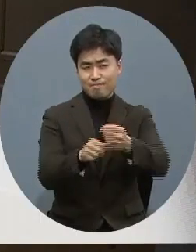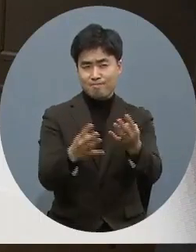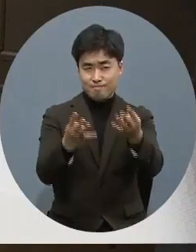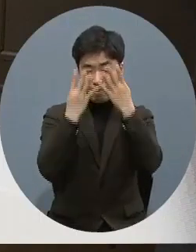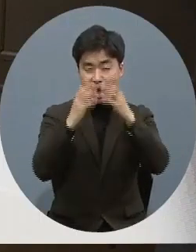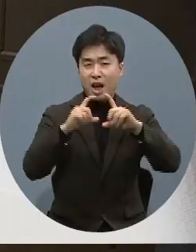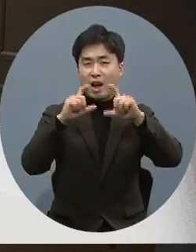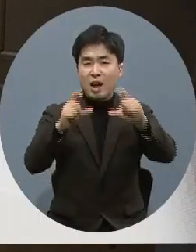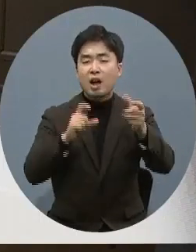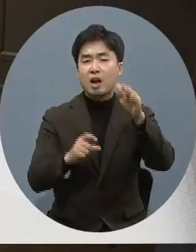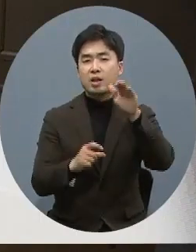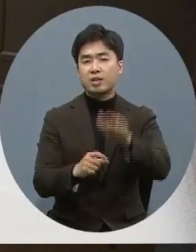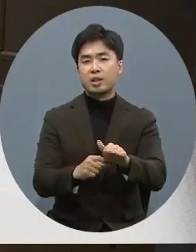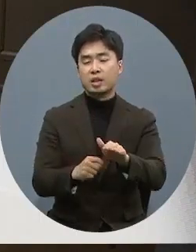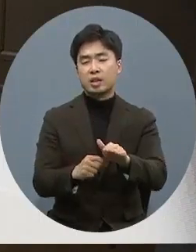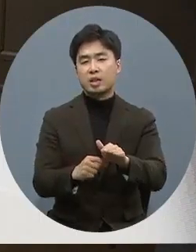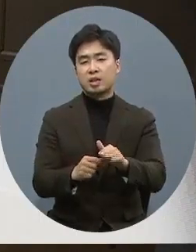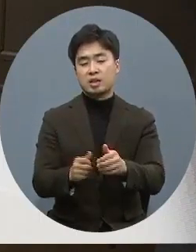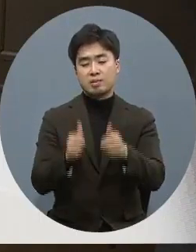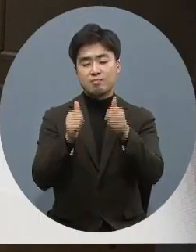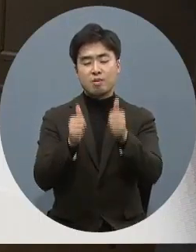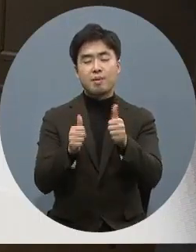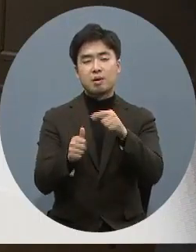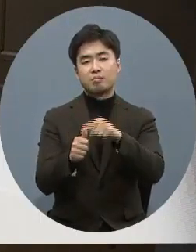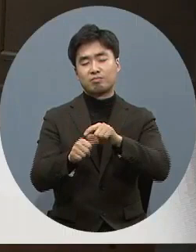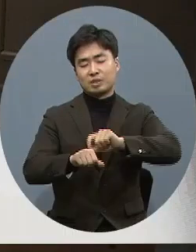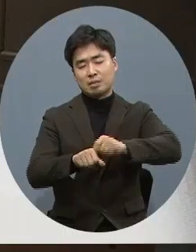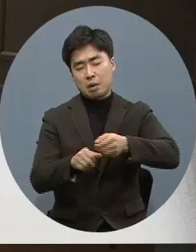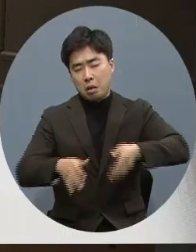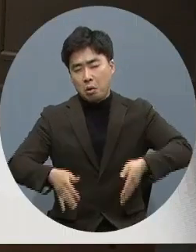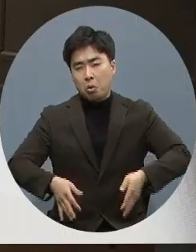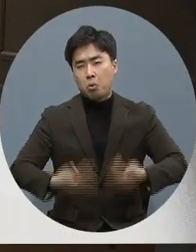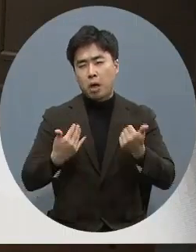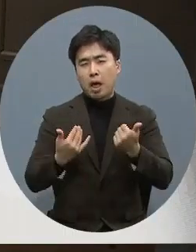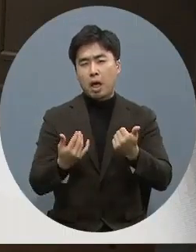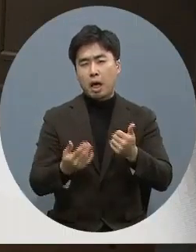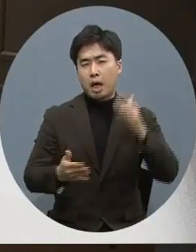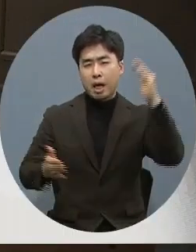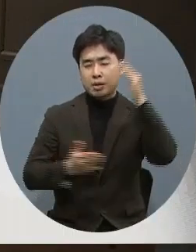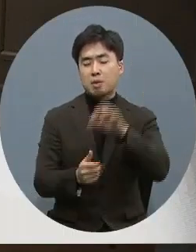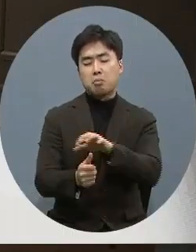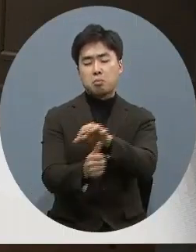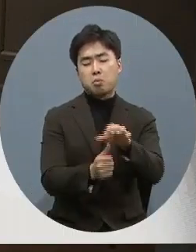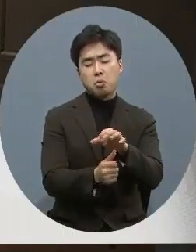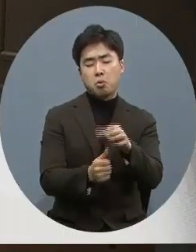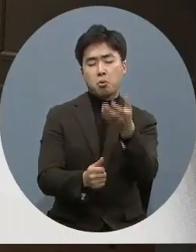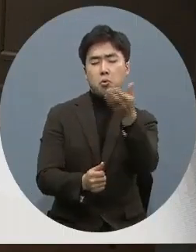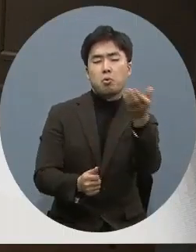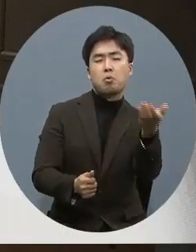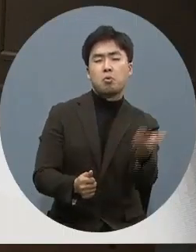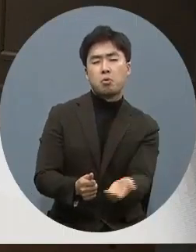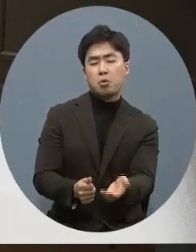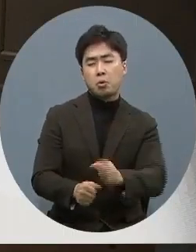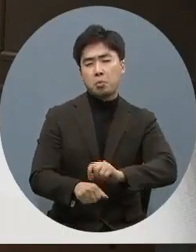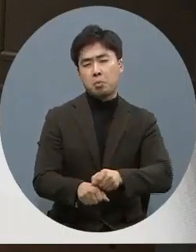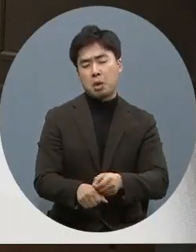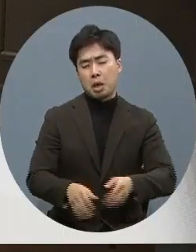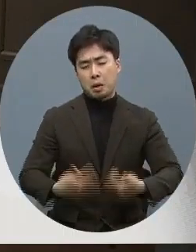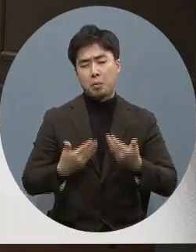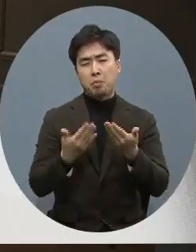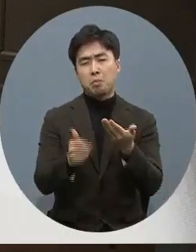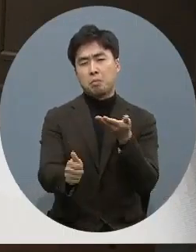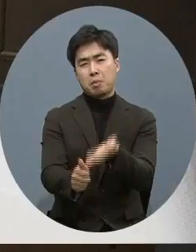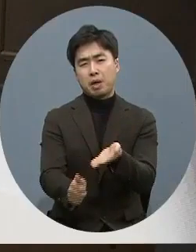구형했지만 법원은이 가해자를 처벌이 훨씬 가벼운 소년 보호 사건으로 처리하도록 했습니다